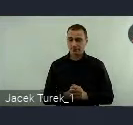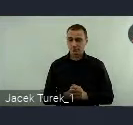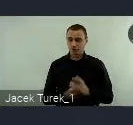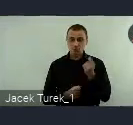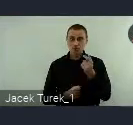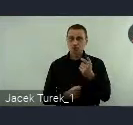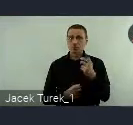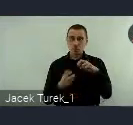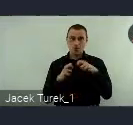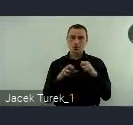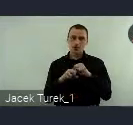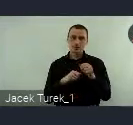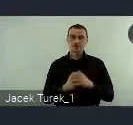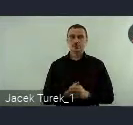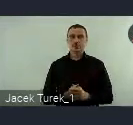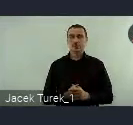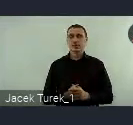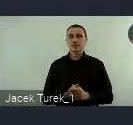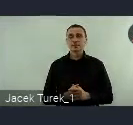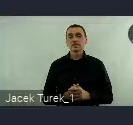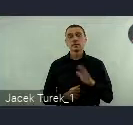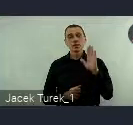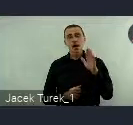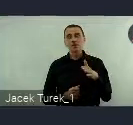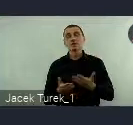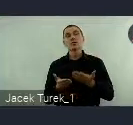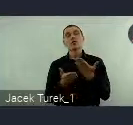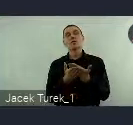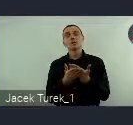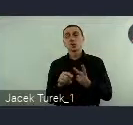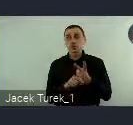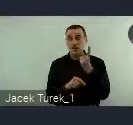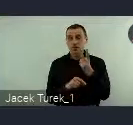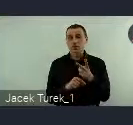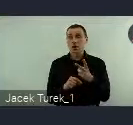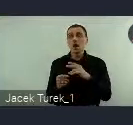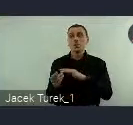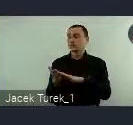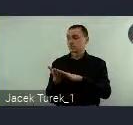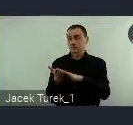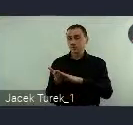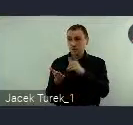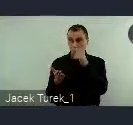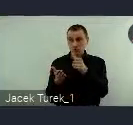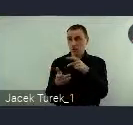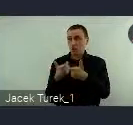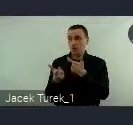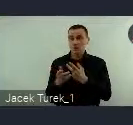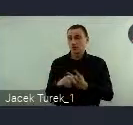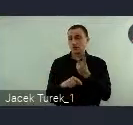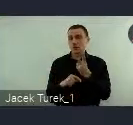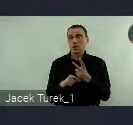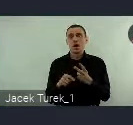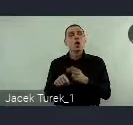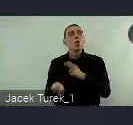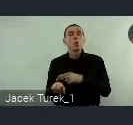wyjścia nawet gdybyśmy dostali wniosek o zapewnienie dostępności to my powiemy że my nie jesteśmy w stanie zapewnić urząd powie No a urzędnik